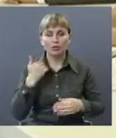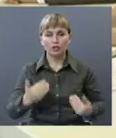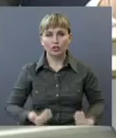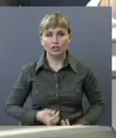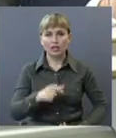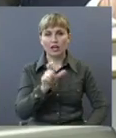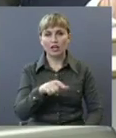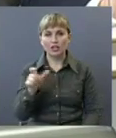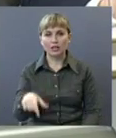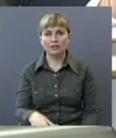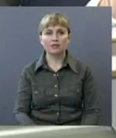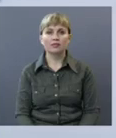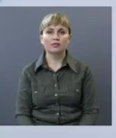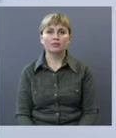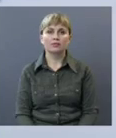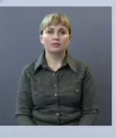горожан.